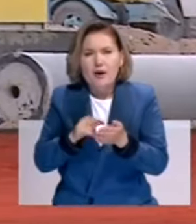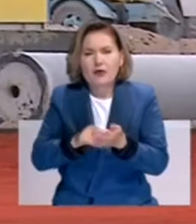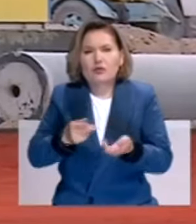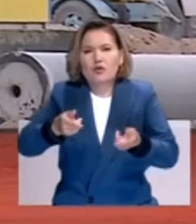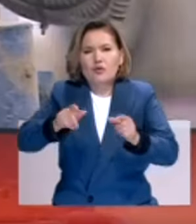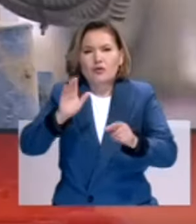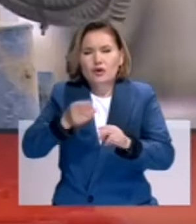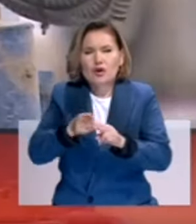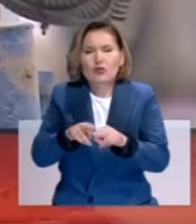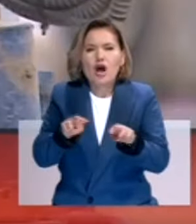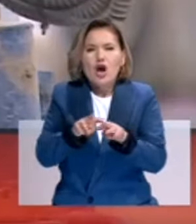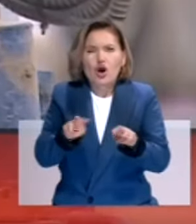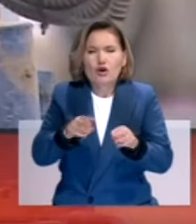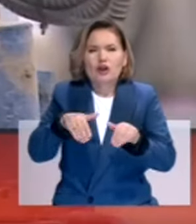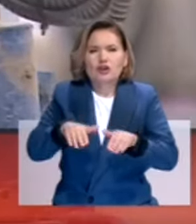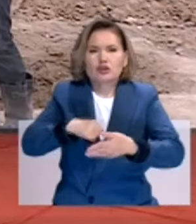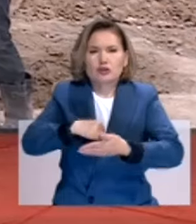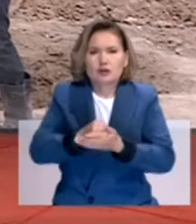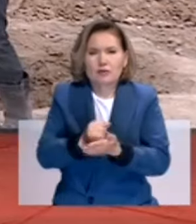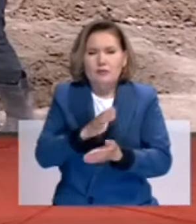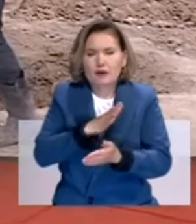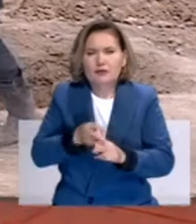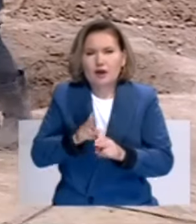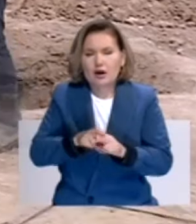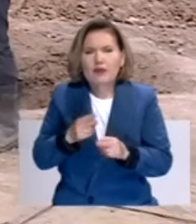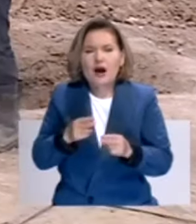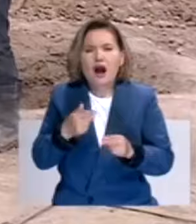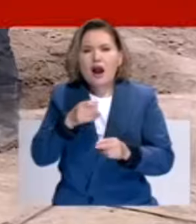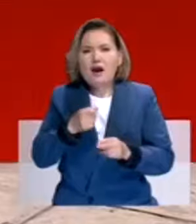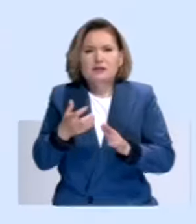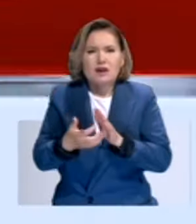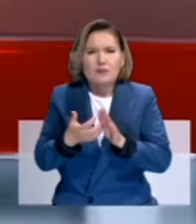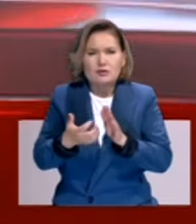көтеріледі. Үкімет бұл шешімге не үшін келіп отыр? Тапшылық болмай ма?